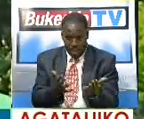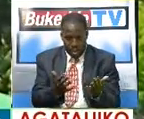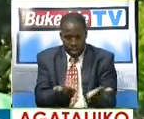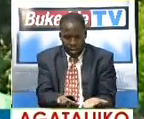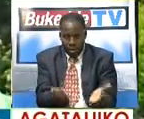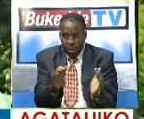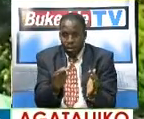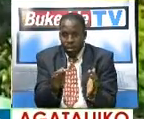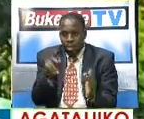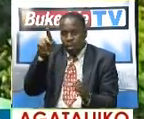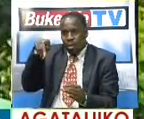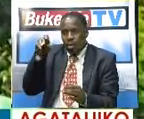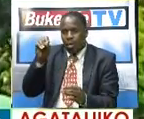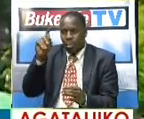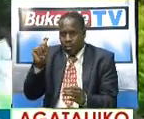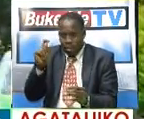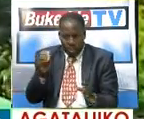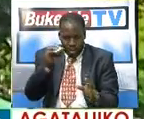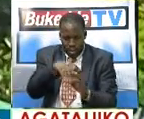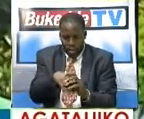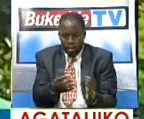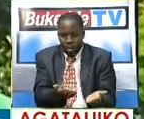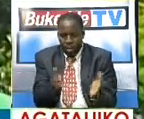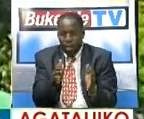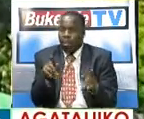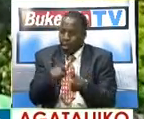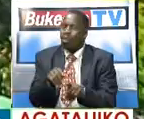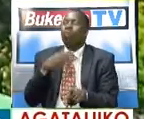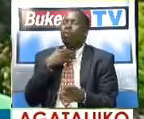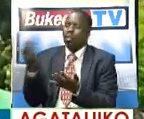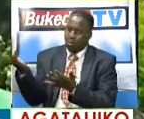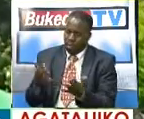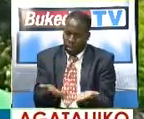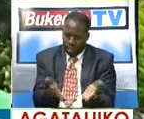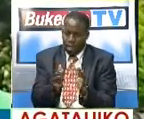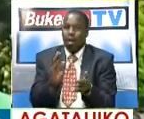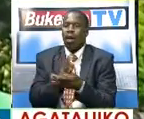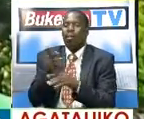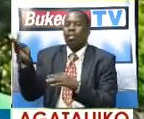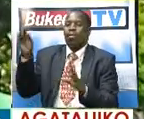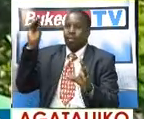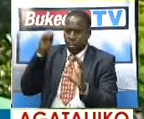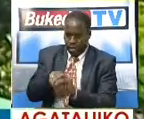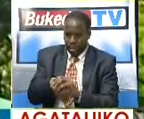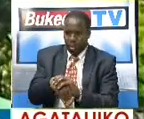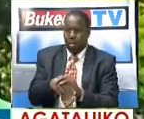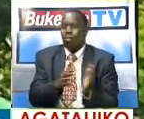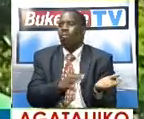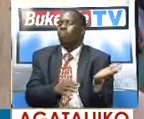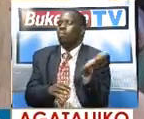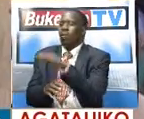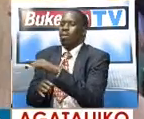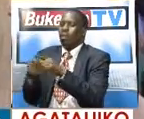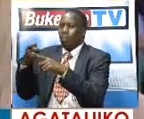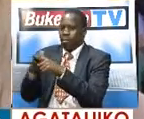kasuwa n'olw'ensonga eyo ayeetaaga akasuwa kamale okujja asobole okuyingiramu amuzeeyo e Bugerere gye yakola